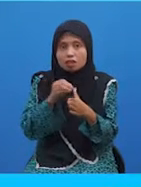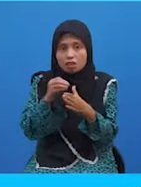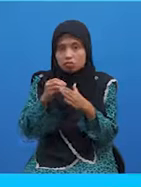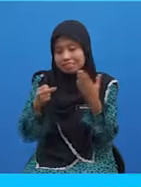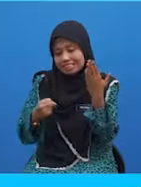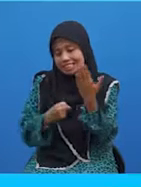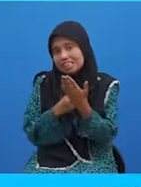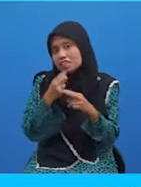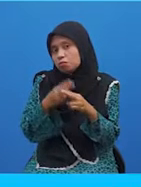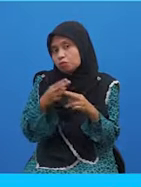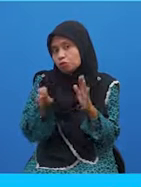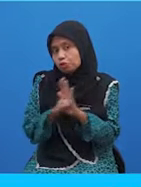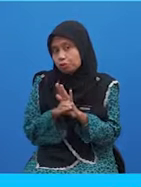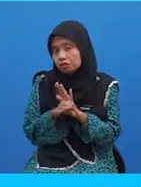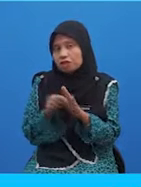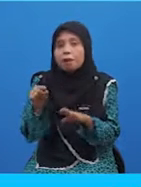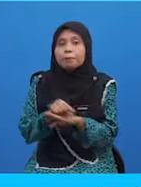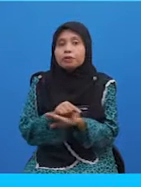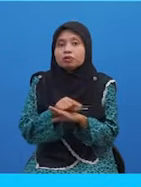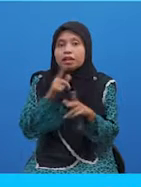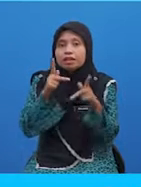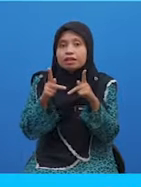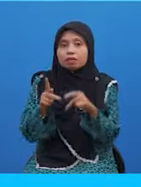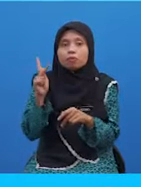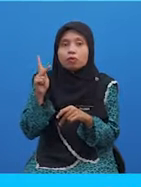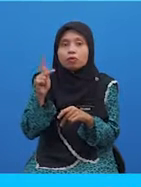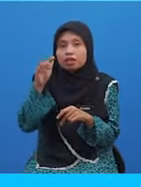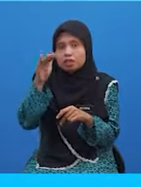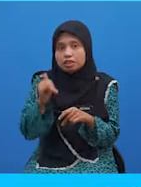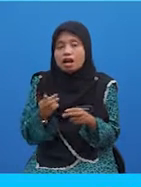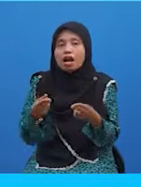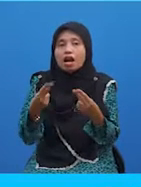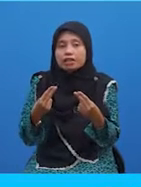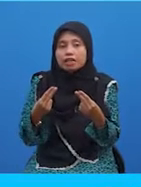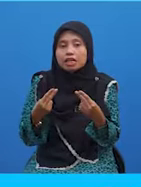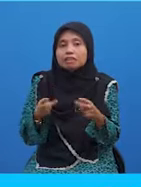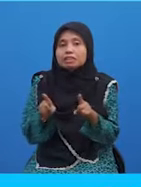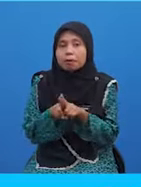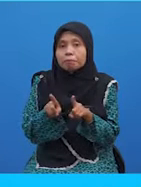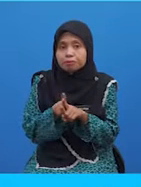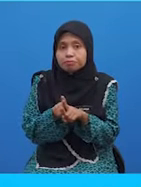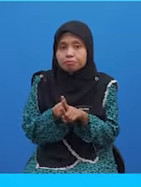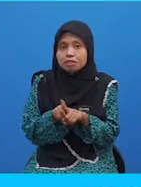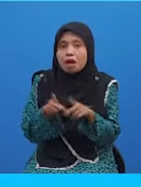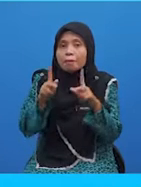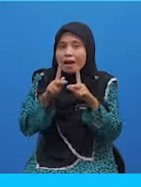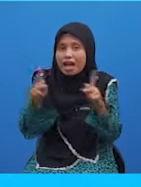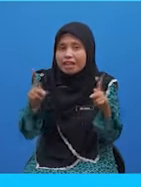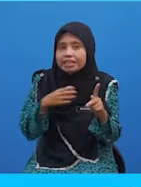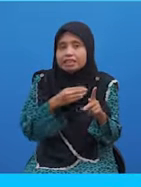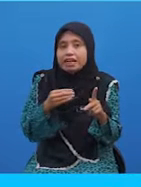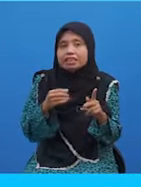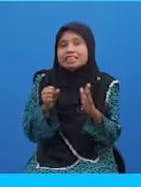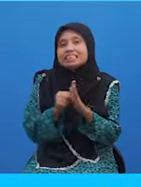sendinama. Contohnya, penggunaan kata penguat yang hadir serentak iaitu paling